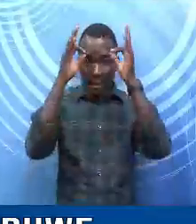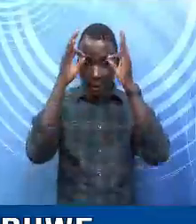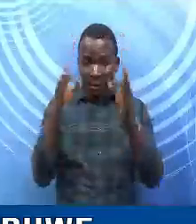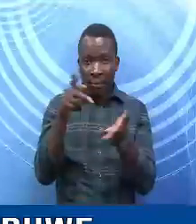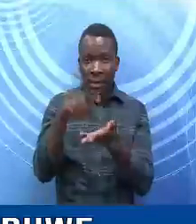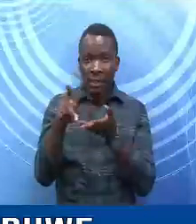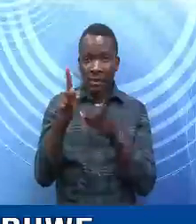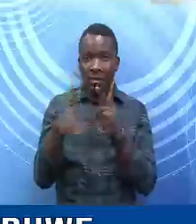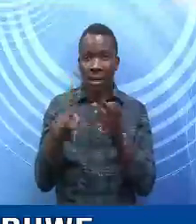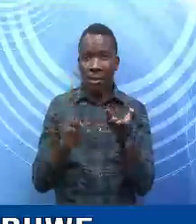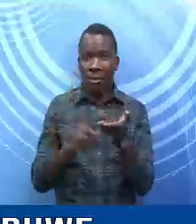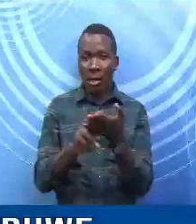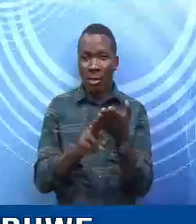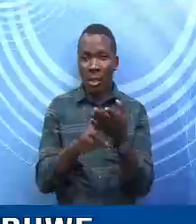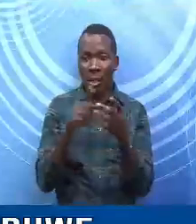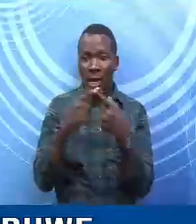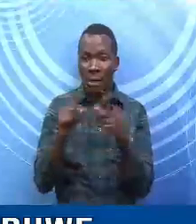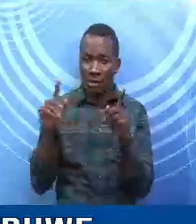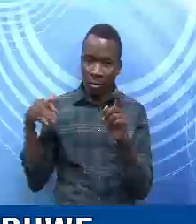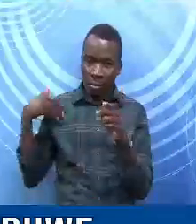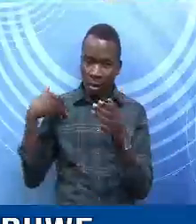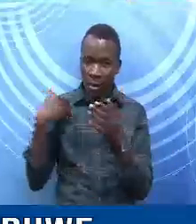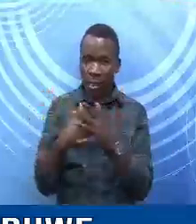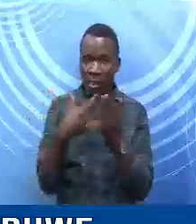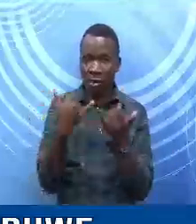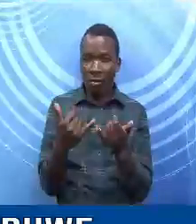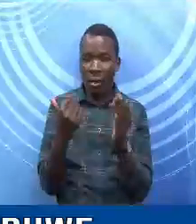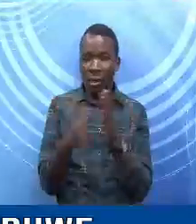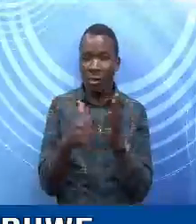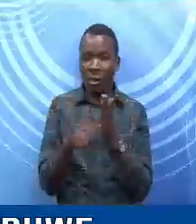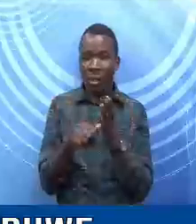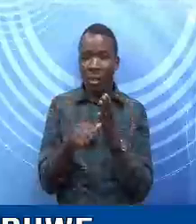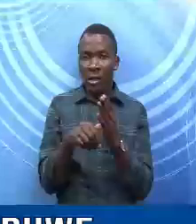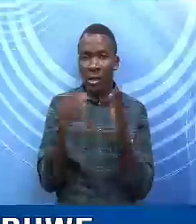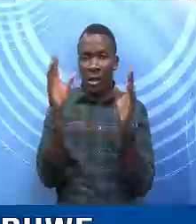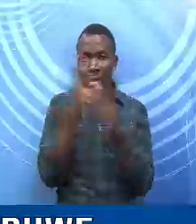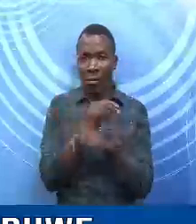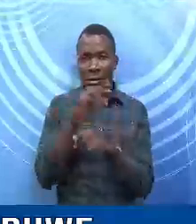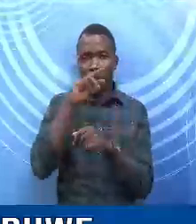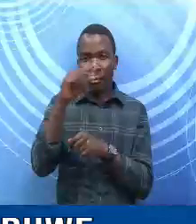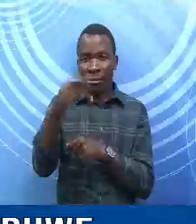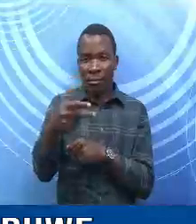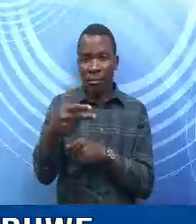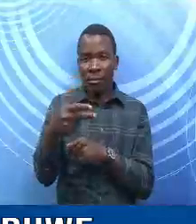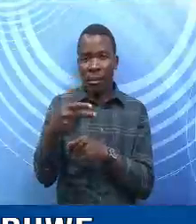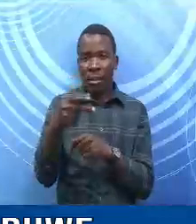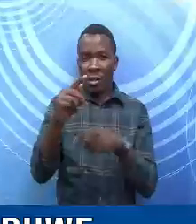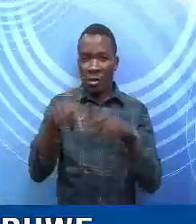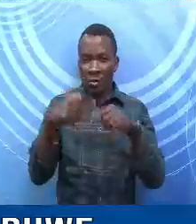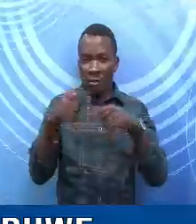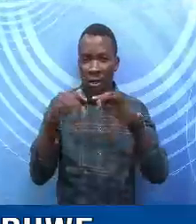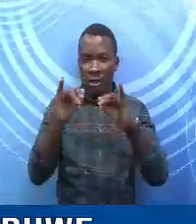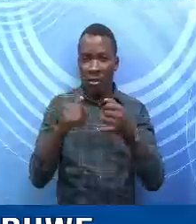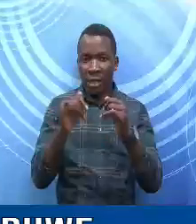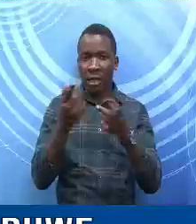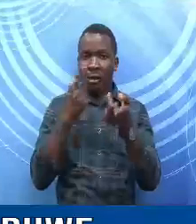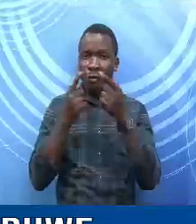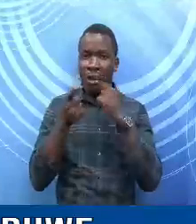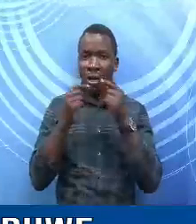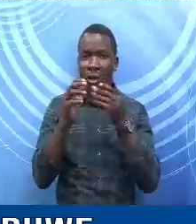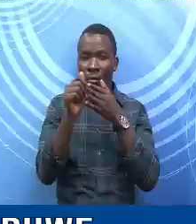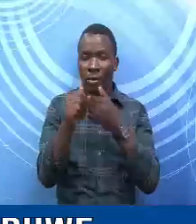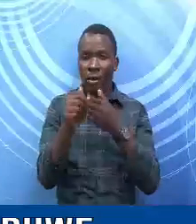bakishyura abo bakoresheje, ariko kugeza amagingo n'aya iki kibazo kigasa nkaho cyaburiwe umuti. Turacyagerageza kuvugana n'ubuyobozi bw'umujyi